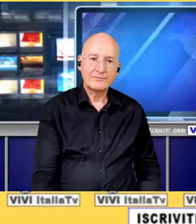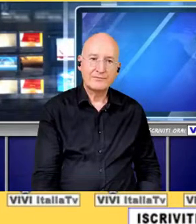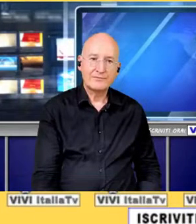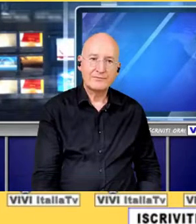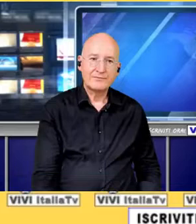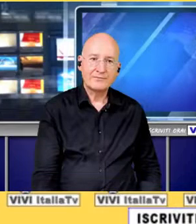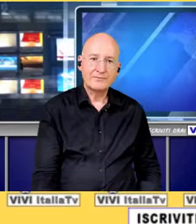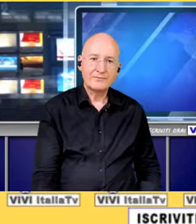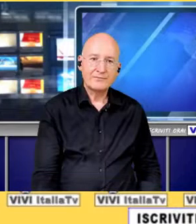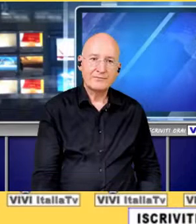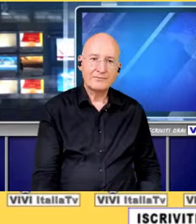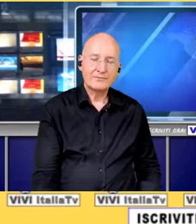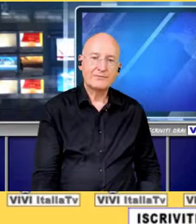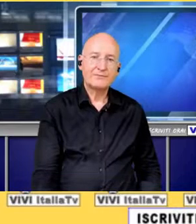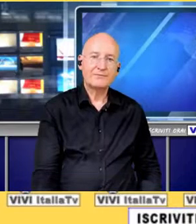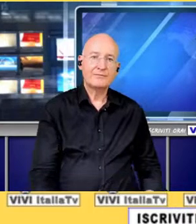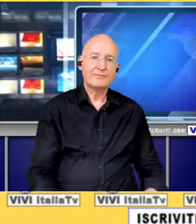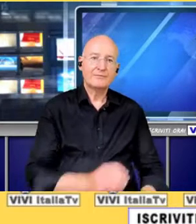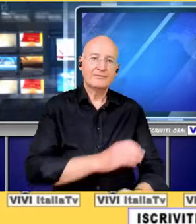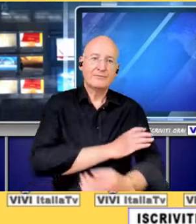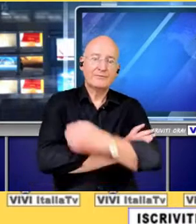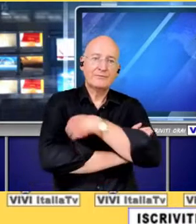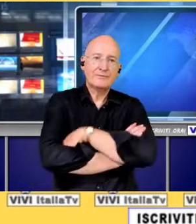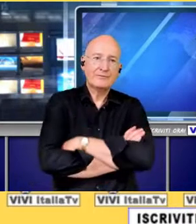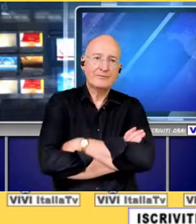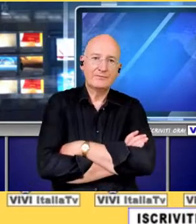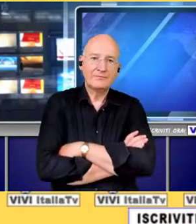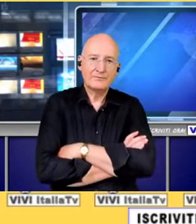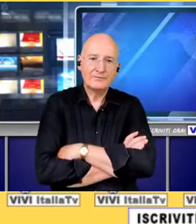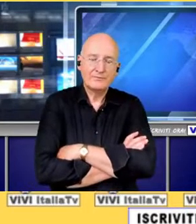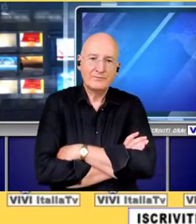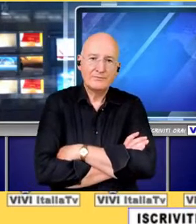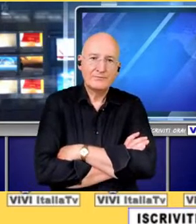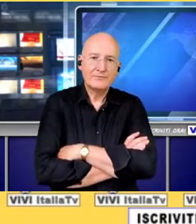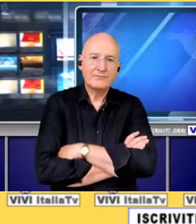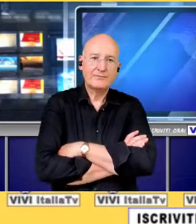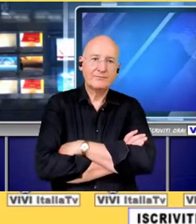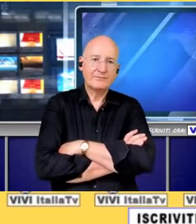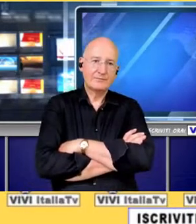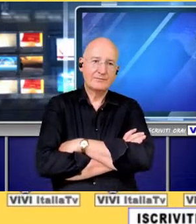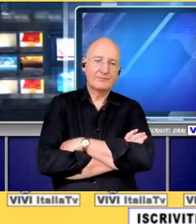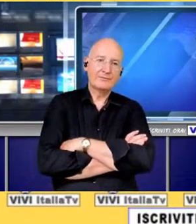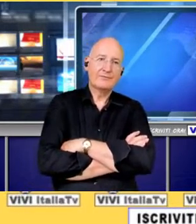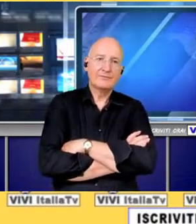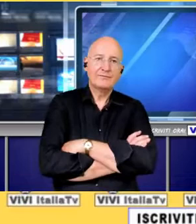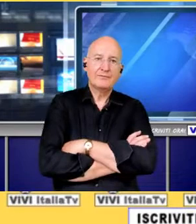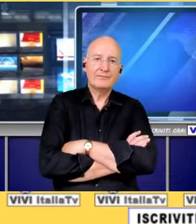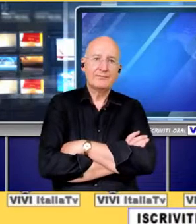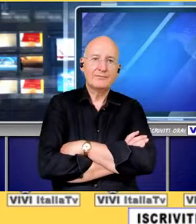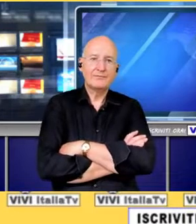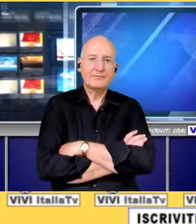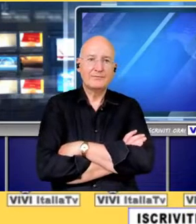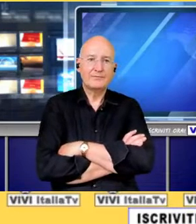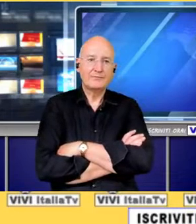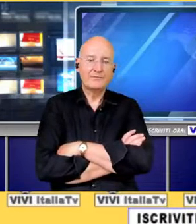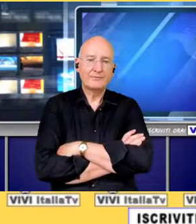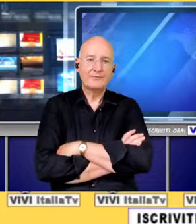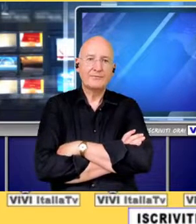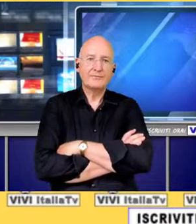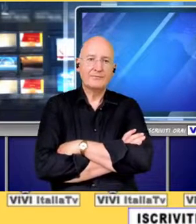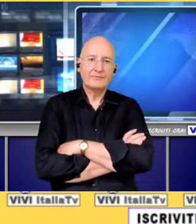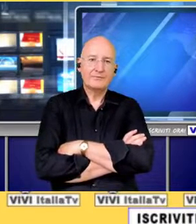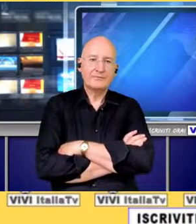di fissione che già si usa nelle centrali attuali. Allora, in particolare, nella